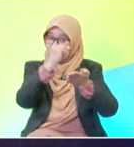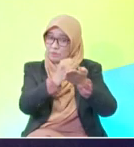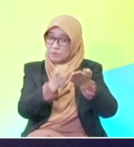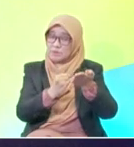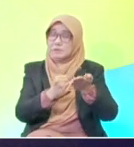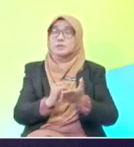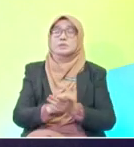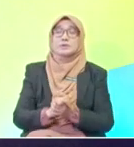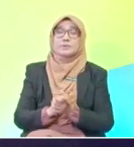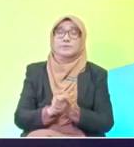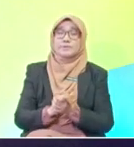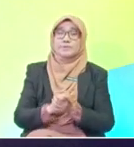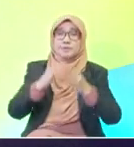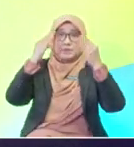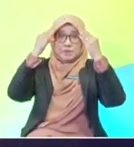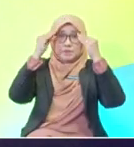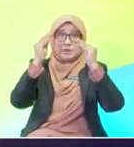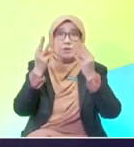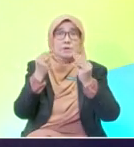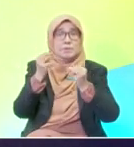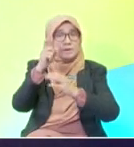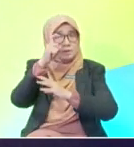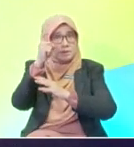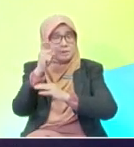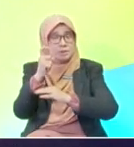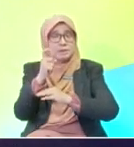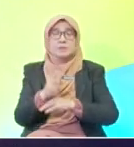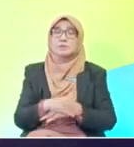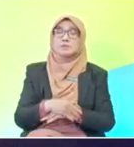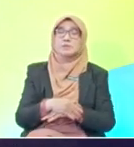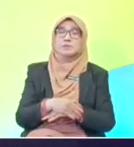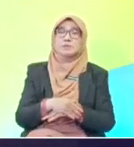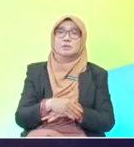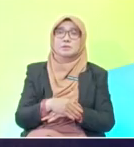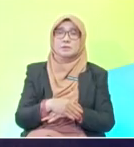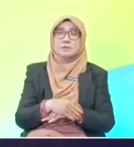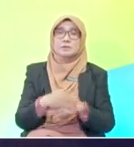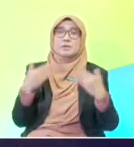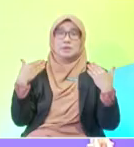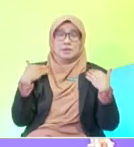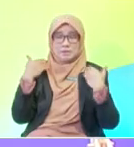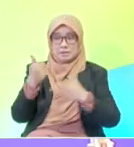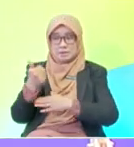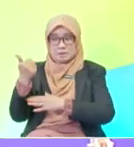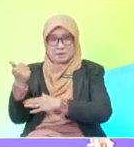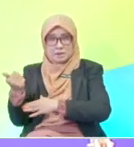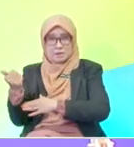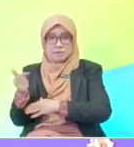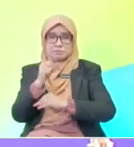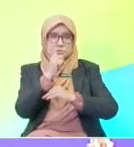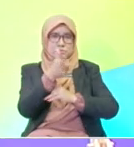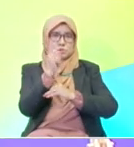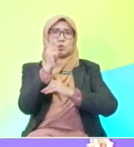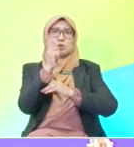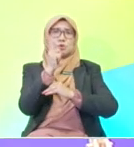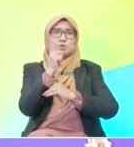Fizi, sebenarnya cikgu, kan cikgu nak tanya. Kita ada alat pertahanan diri iaitu pistol. Betul cikgu. Itu moden